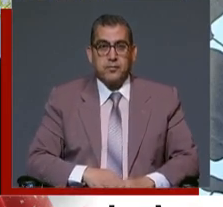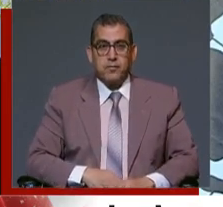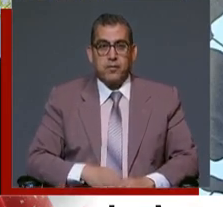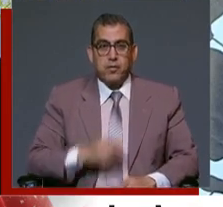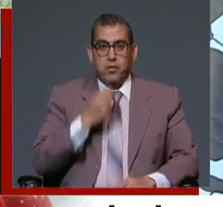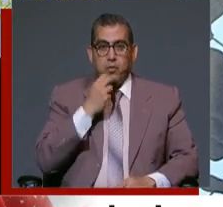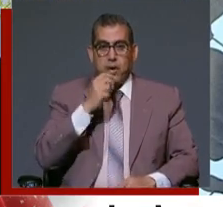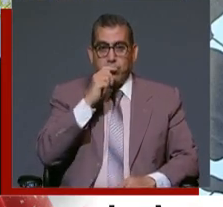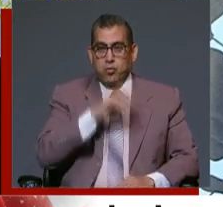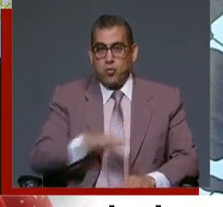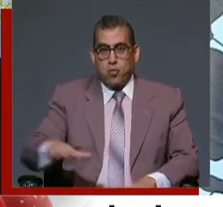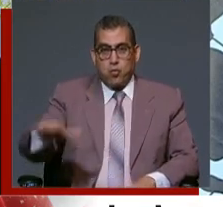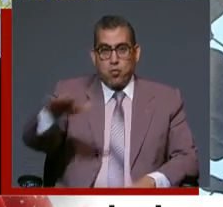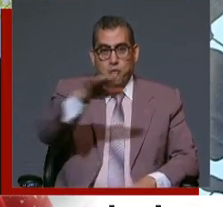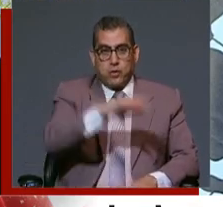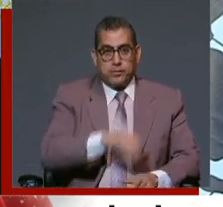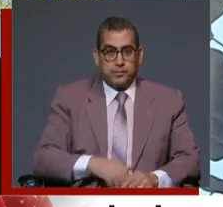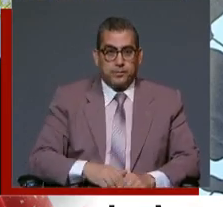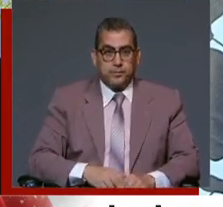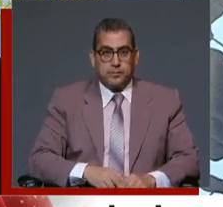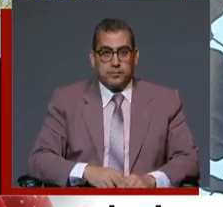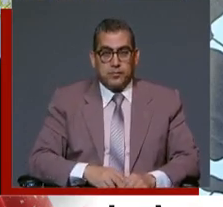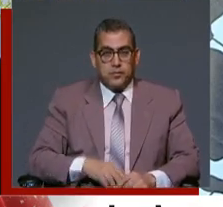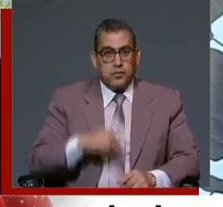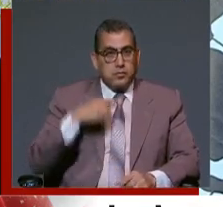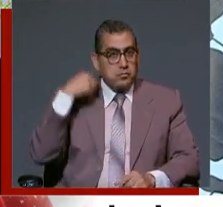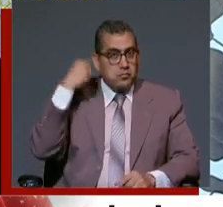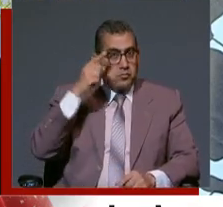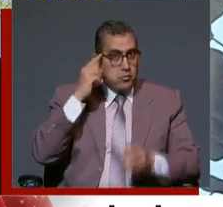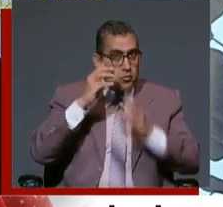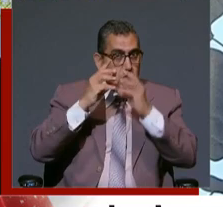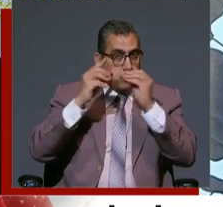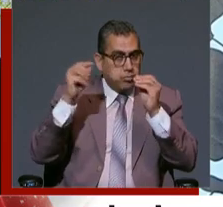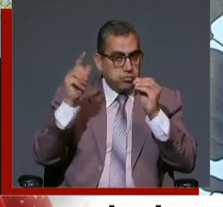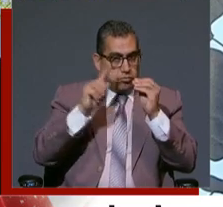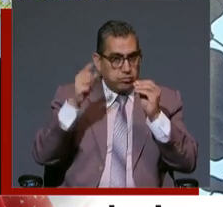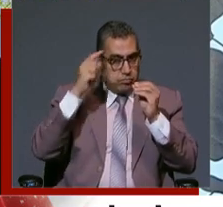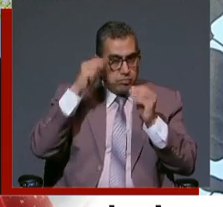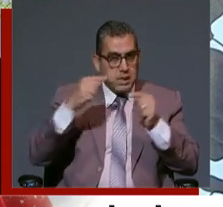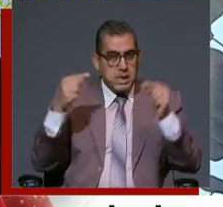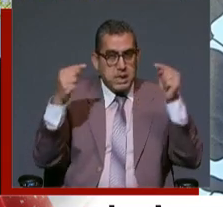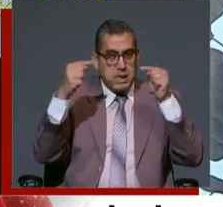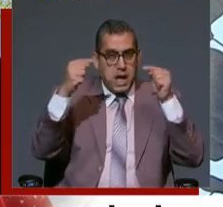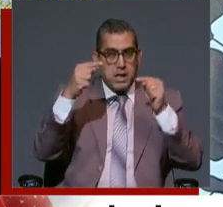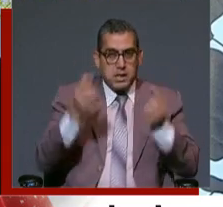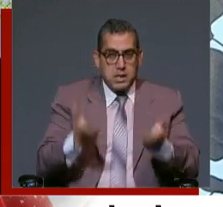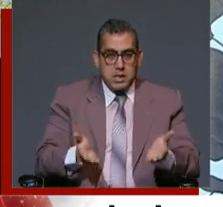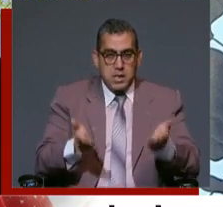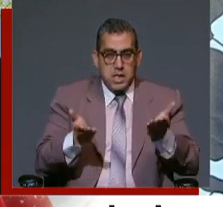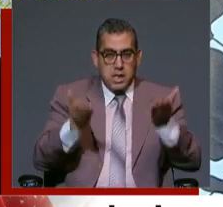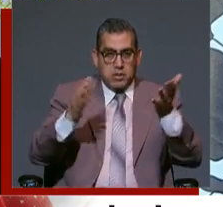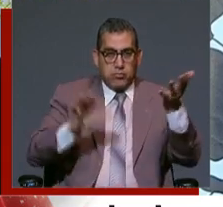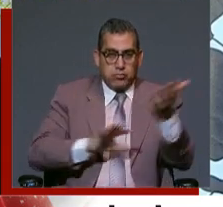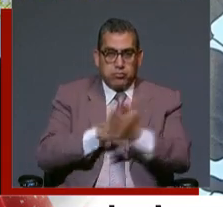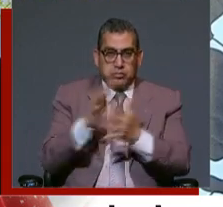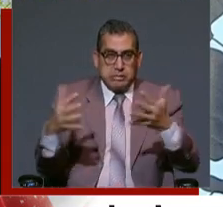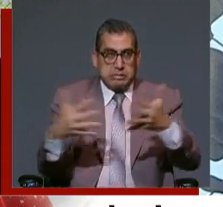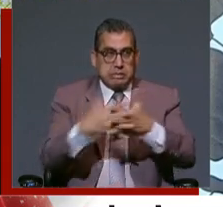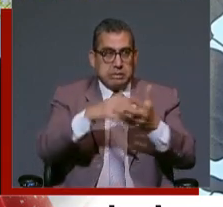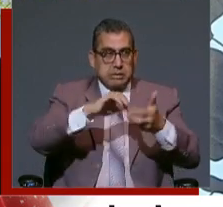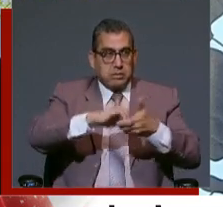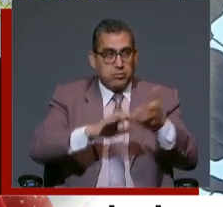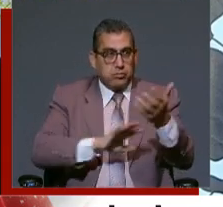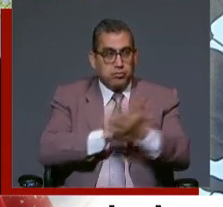السيدات والسادة، لا تخفى عليكم التحديات المتصاعدة والمتشابكة